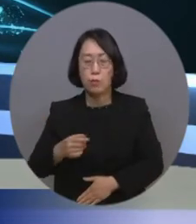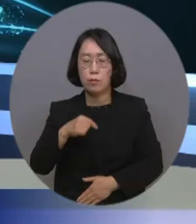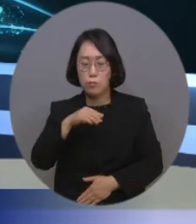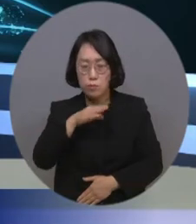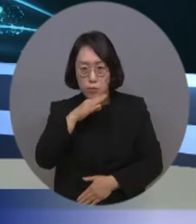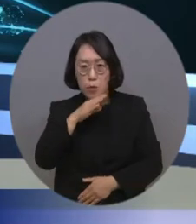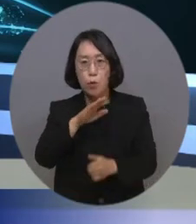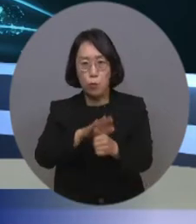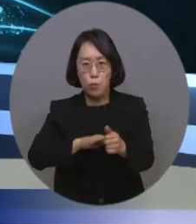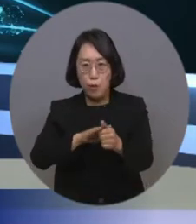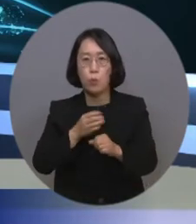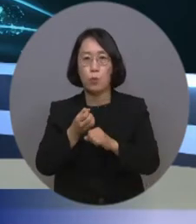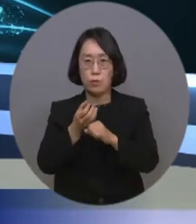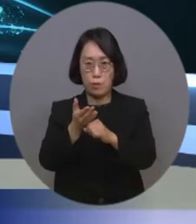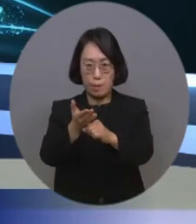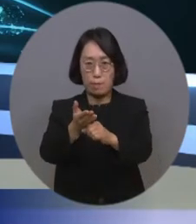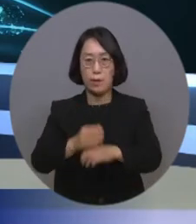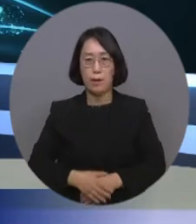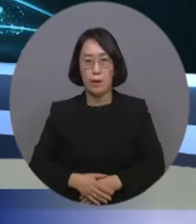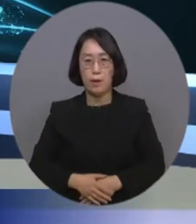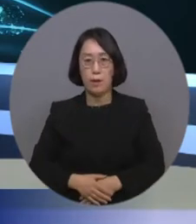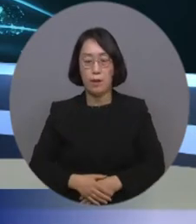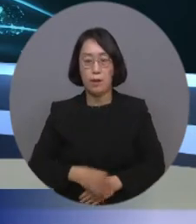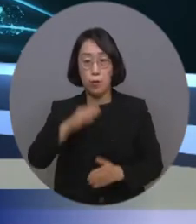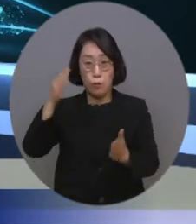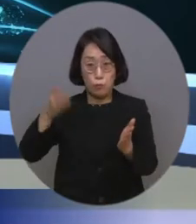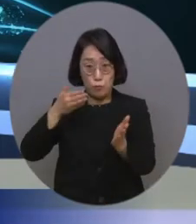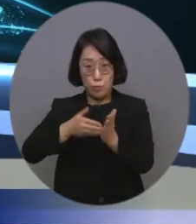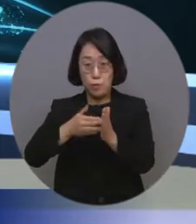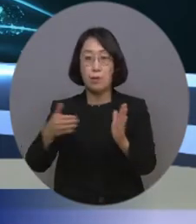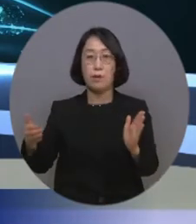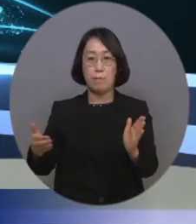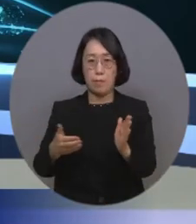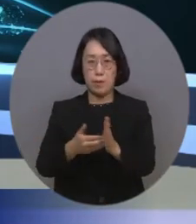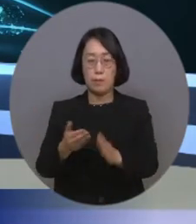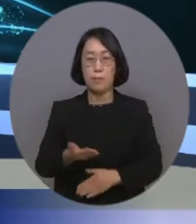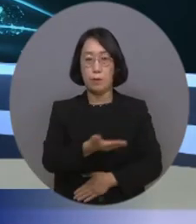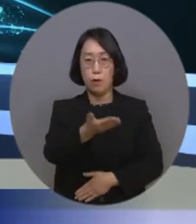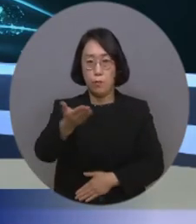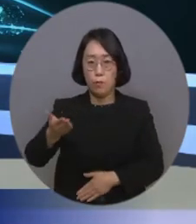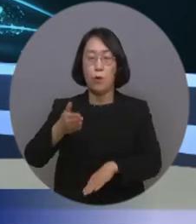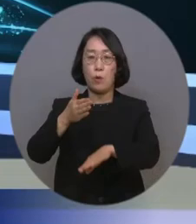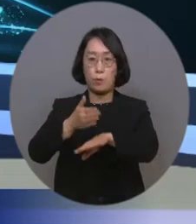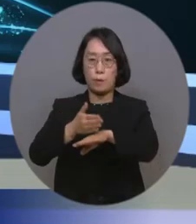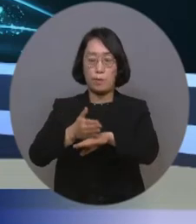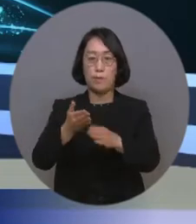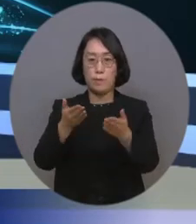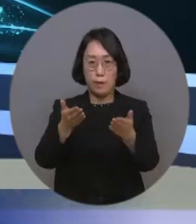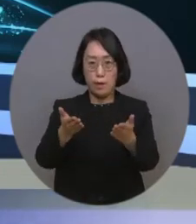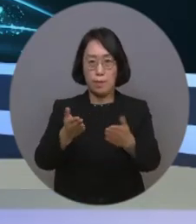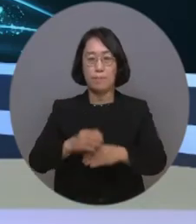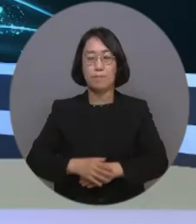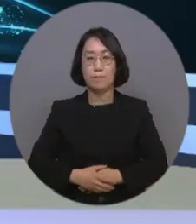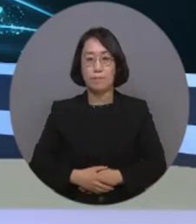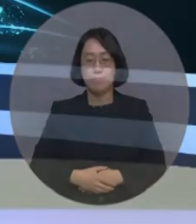진심을 담은 위로를 전합니다. 이상 복지TV 뉴스를 마칩니다. 시청해주신 여러분 고맙습니다.